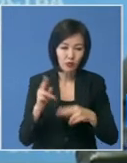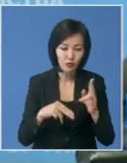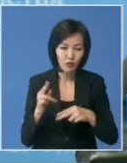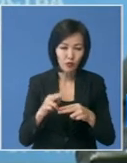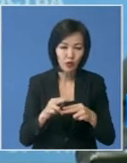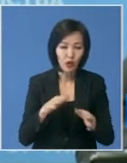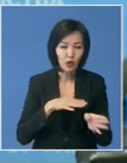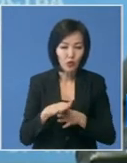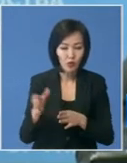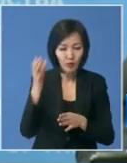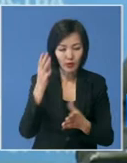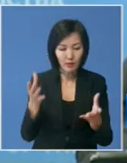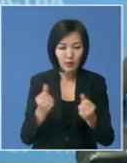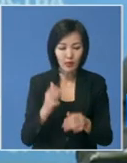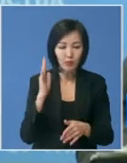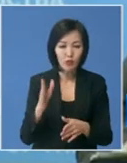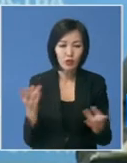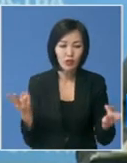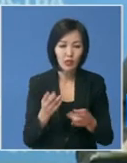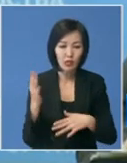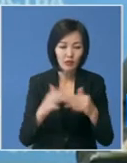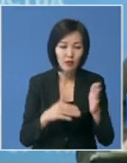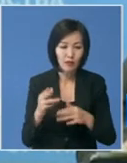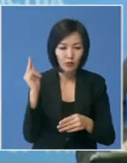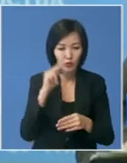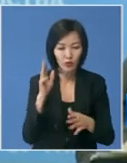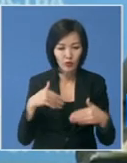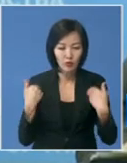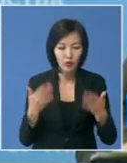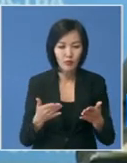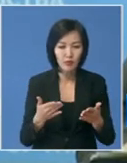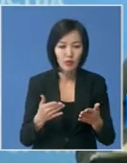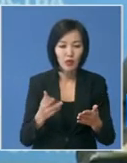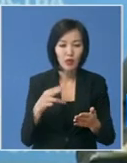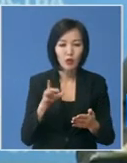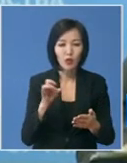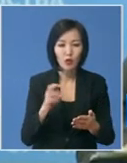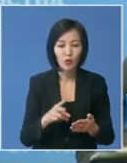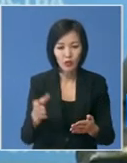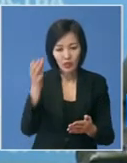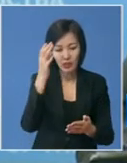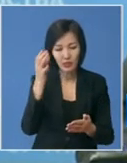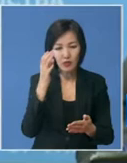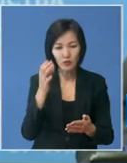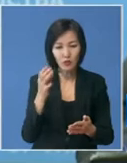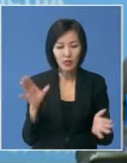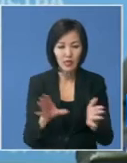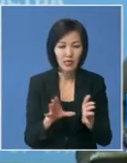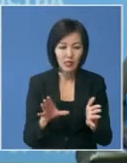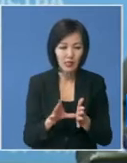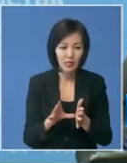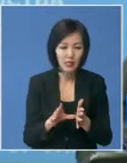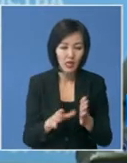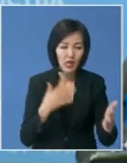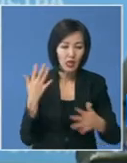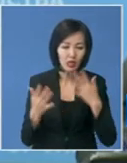оқыту бағдарламасы бойынша болашақта қажет мынандай мамандықтарды оқытуды ұсынамыз. Дрондарды және интеллектуалды энергетика желілерін, жел